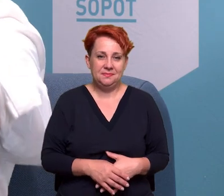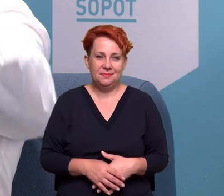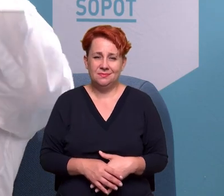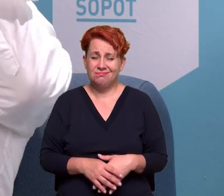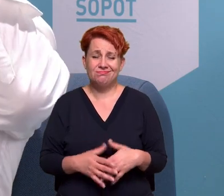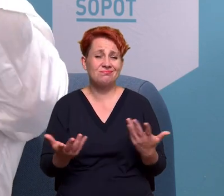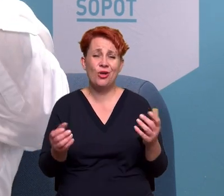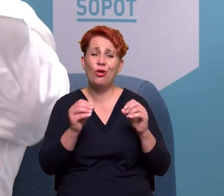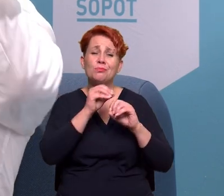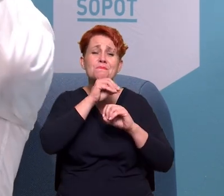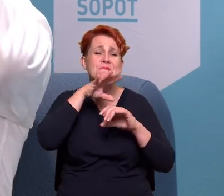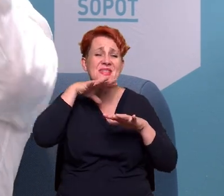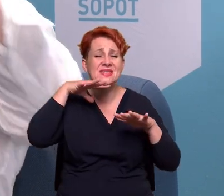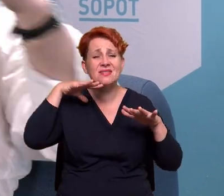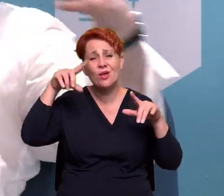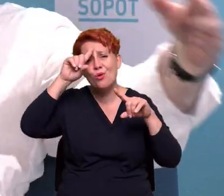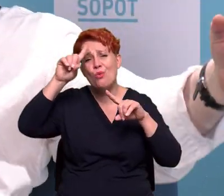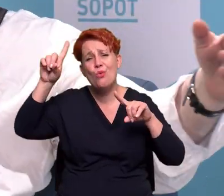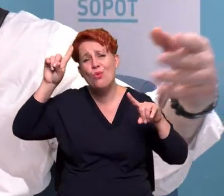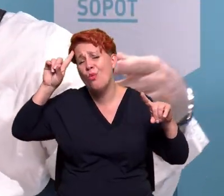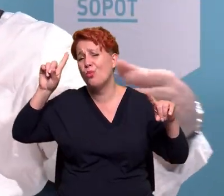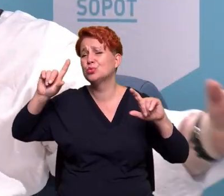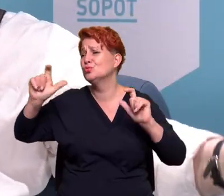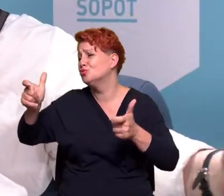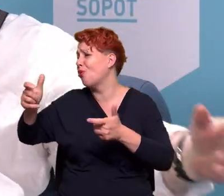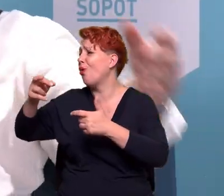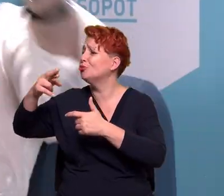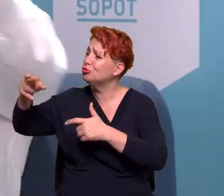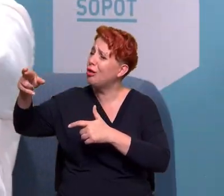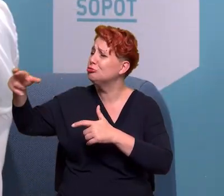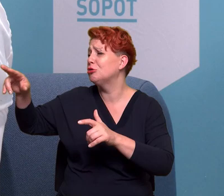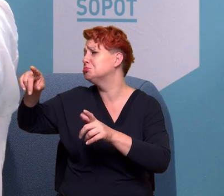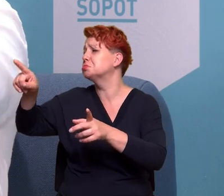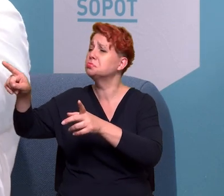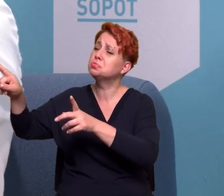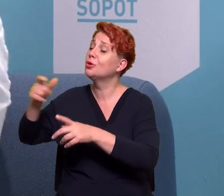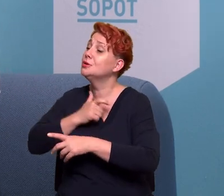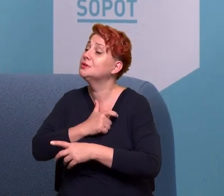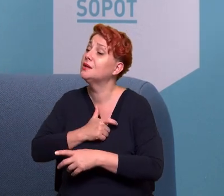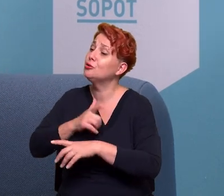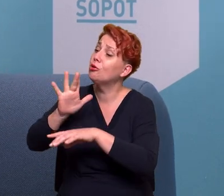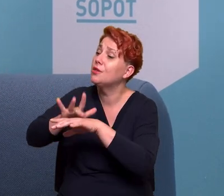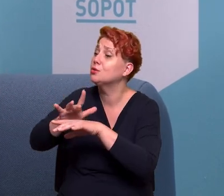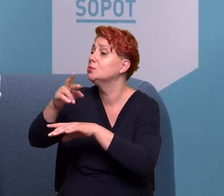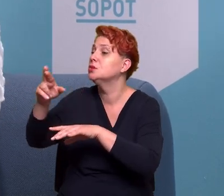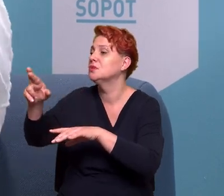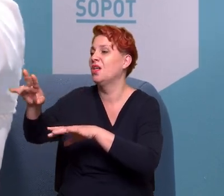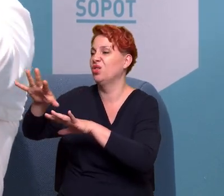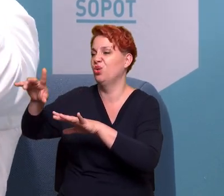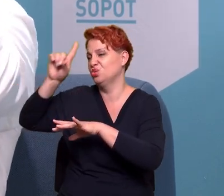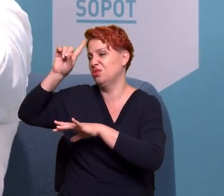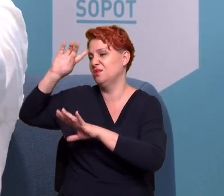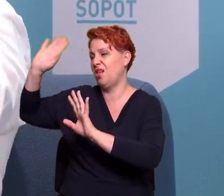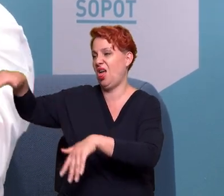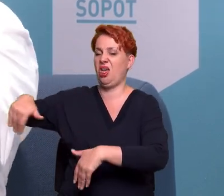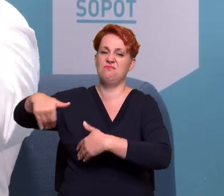Masa ludzi pozbywa się tego wszystkiego, o czym my w tej chwili rozmawiamy, z jakimś serdecznym uczuciem.